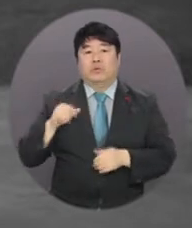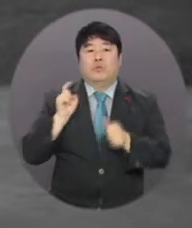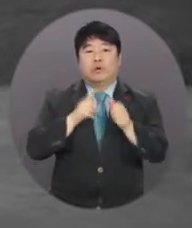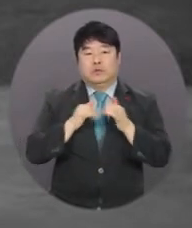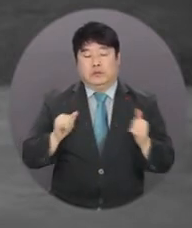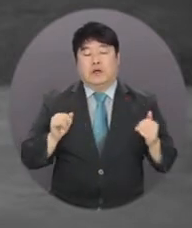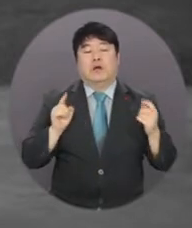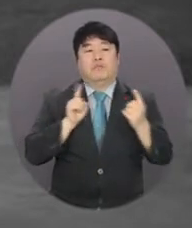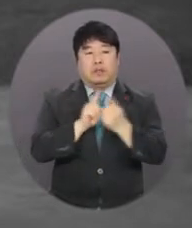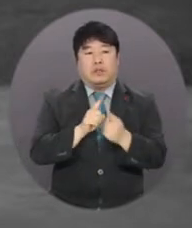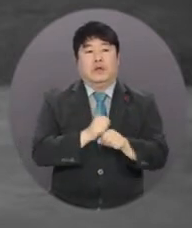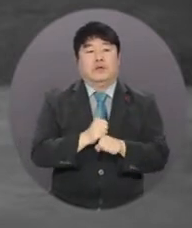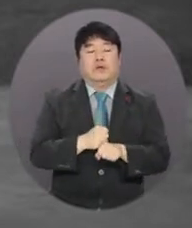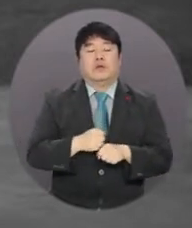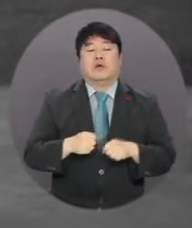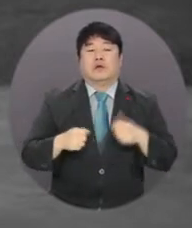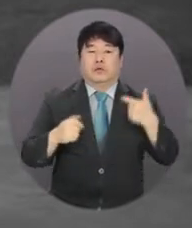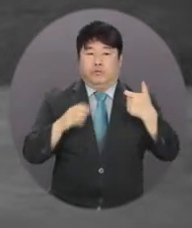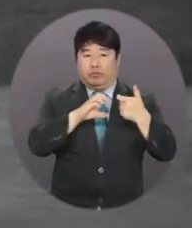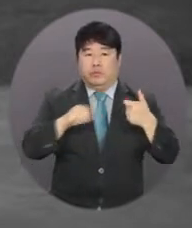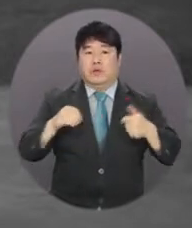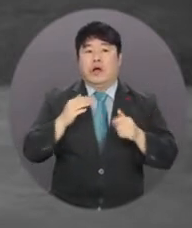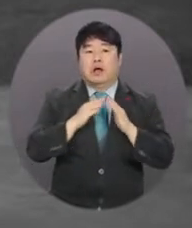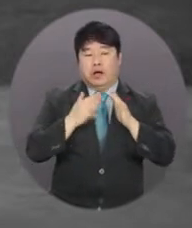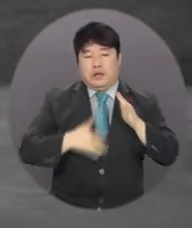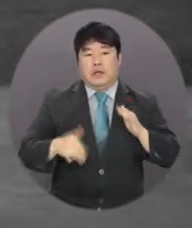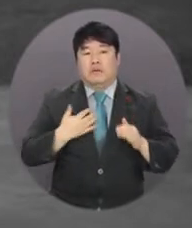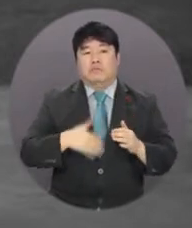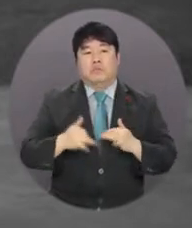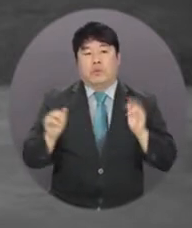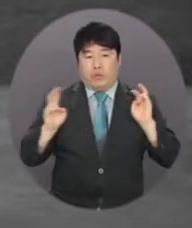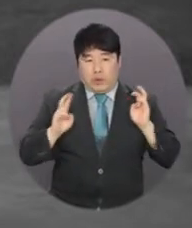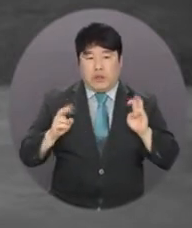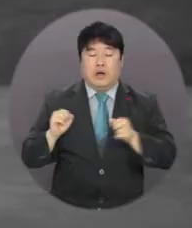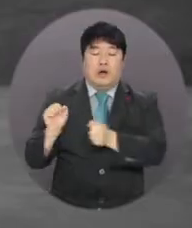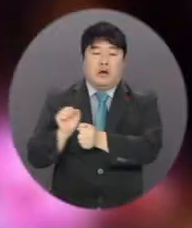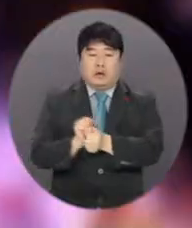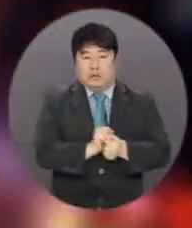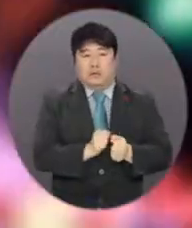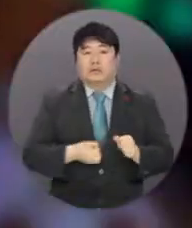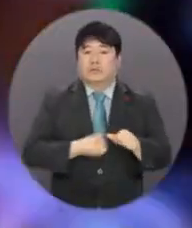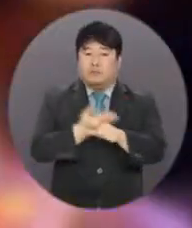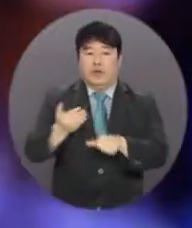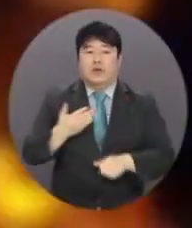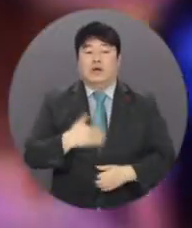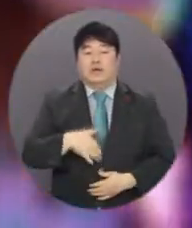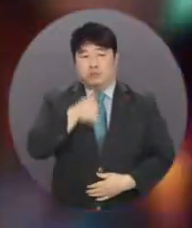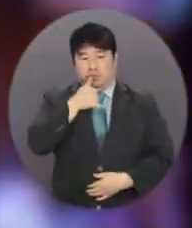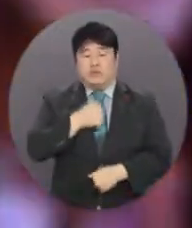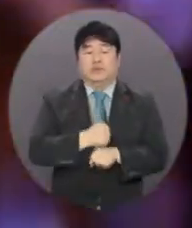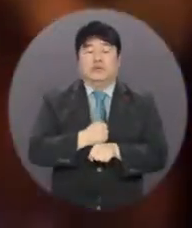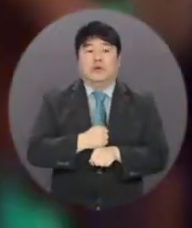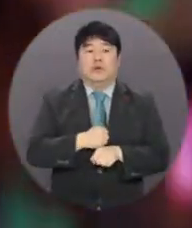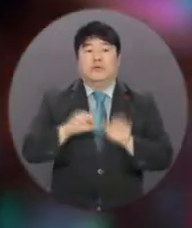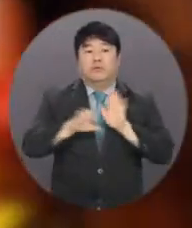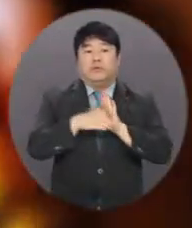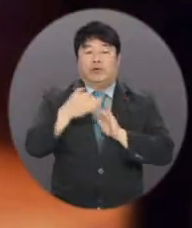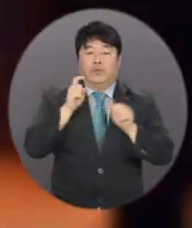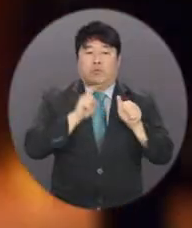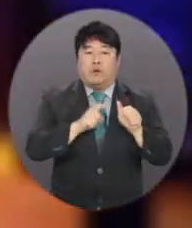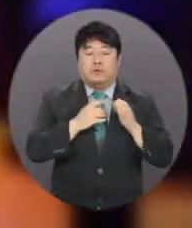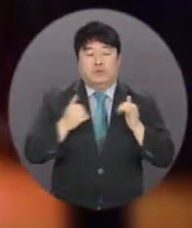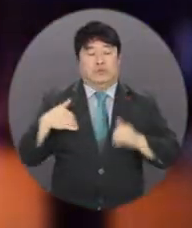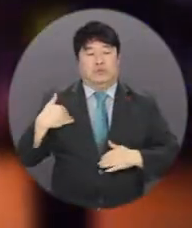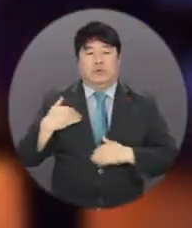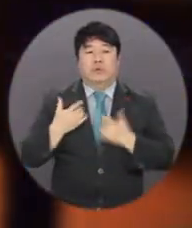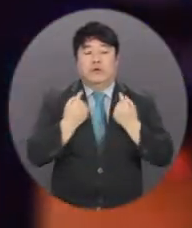이 가운데 60%가 가족이나 동료, 지인에 의한 전파인 것으로 나타났습니다. 코로나19 확진자인 줄 모르고 함께 생활을